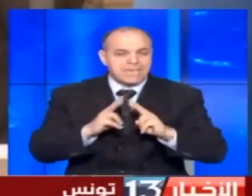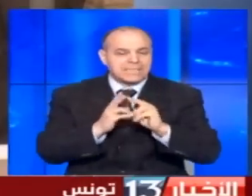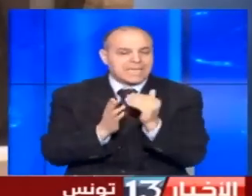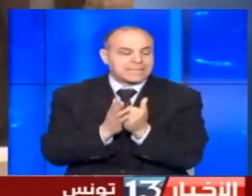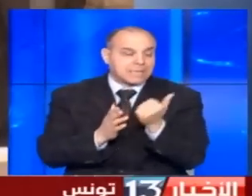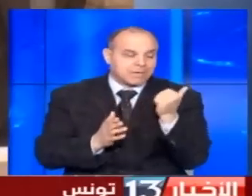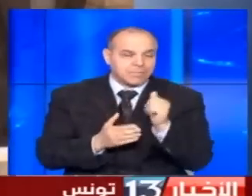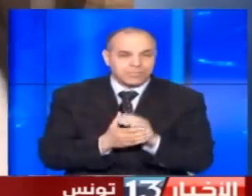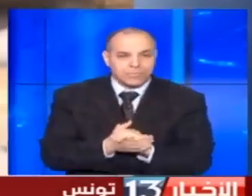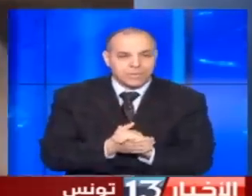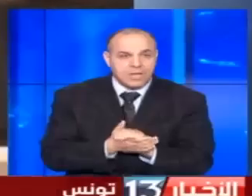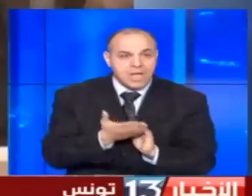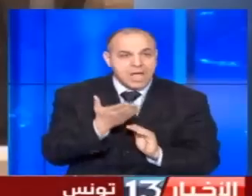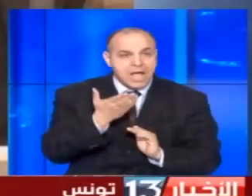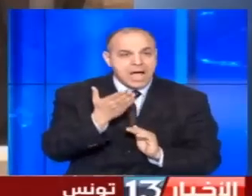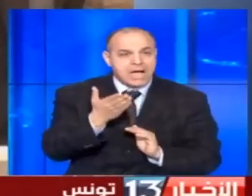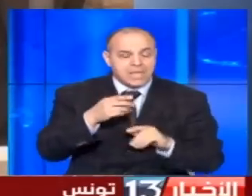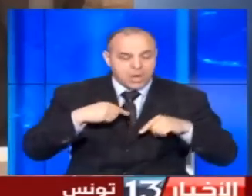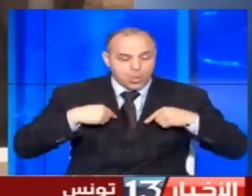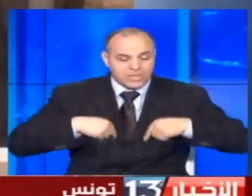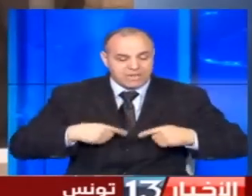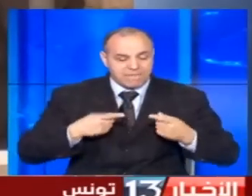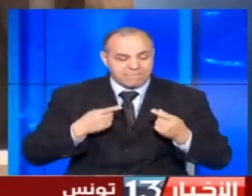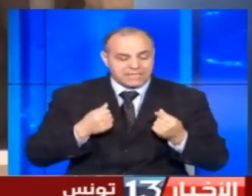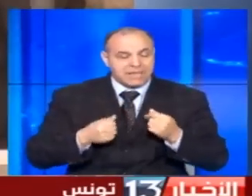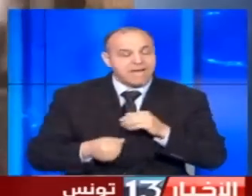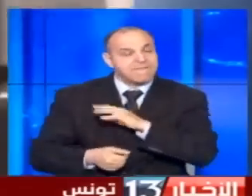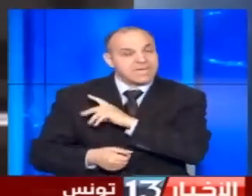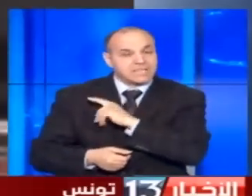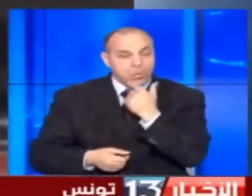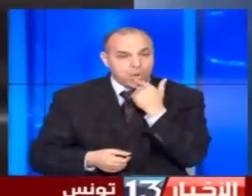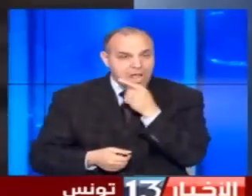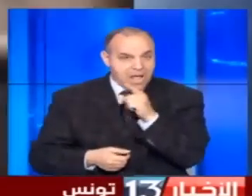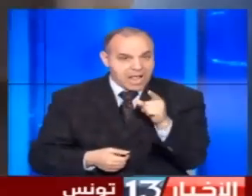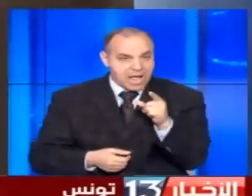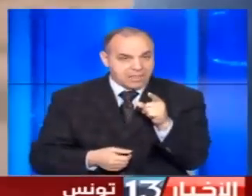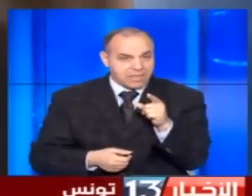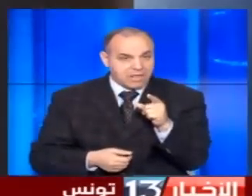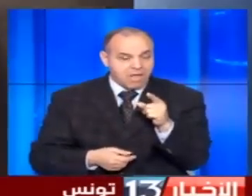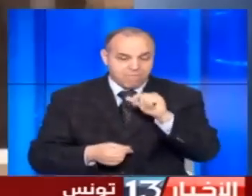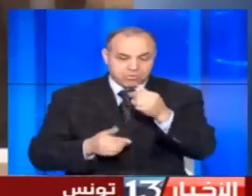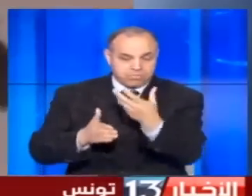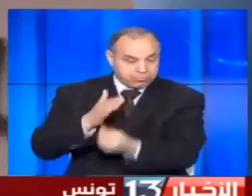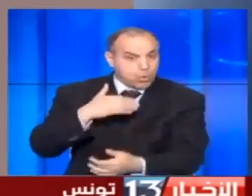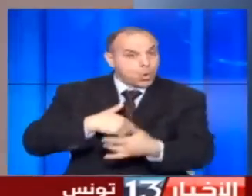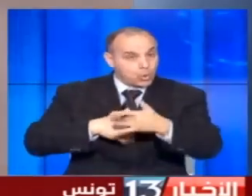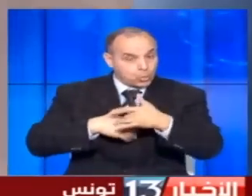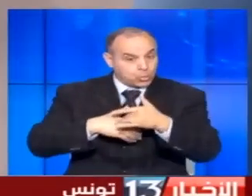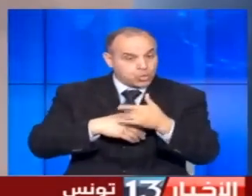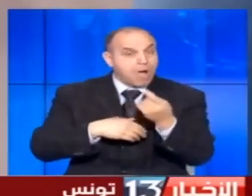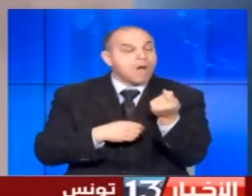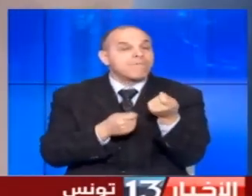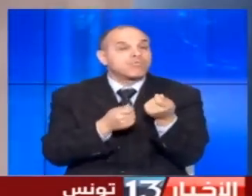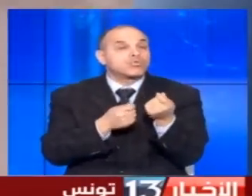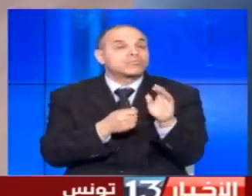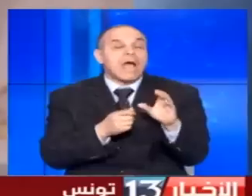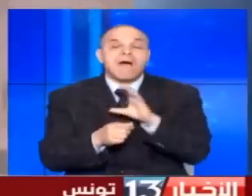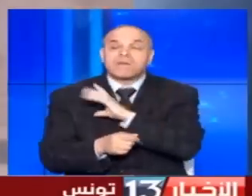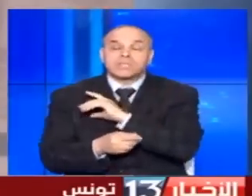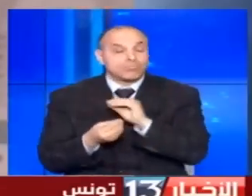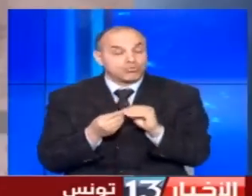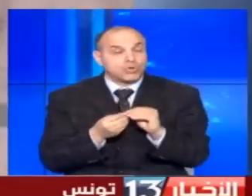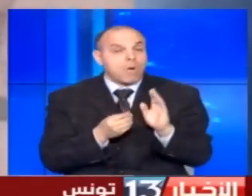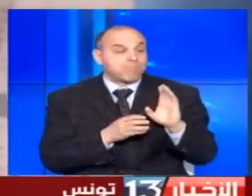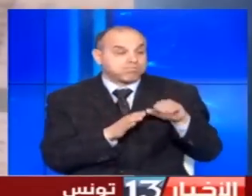الاقتصادي وقد اعتبر وزير الماليه الفلسطيني شكري بشاره ان هذا الاقتطاع سيؤثر على الخزينه العامه للسلطه